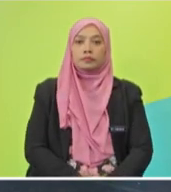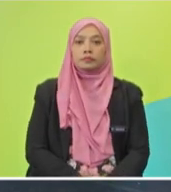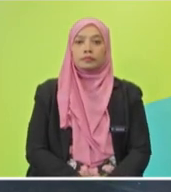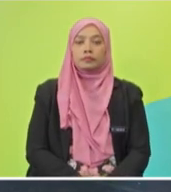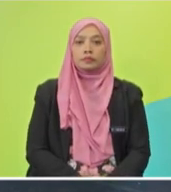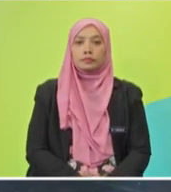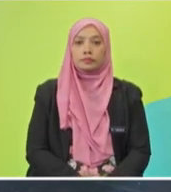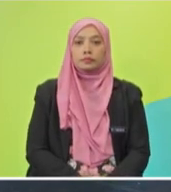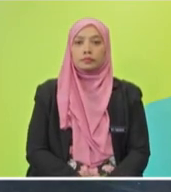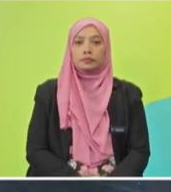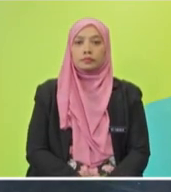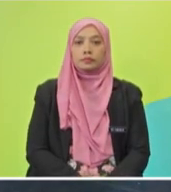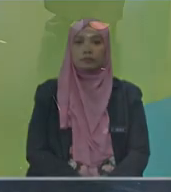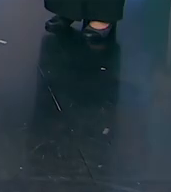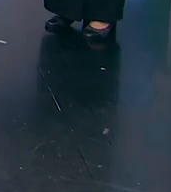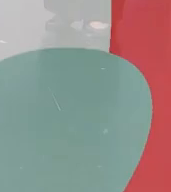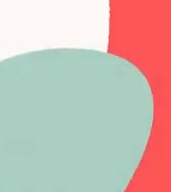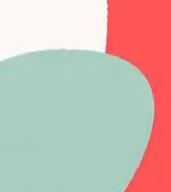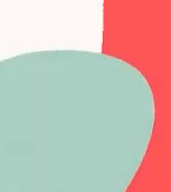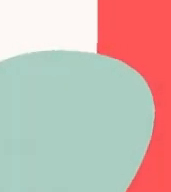TV KPM.